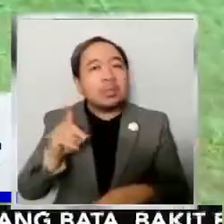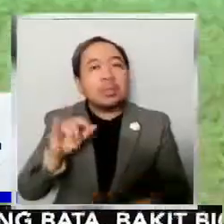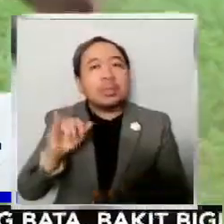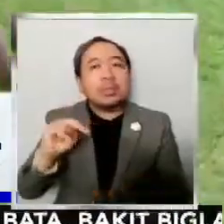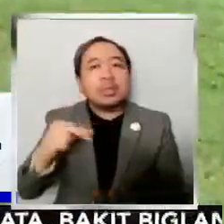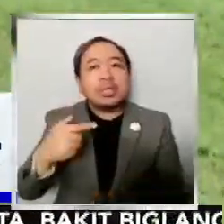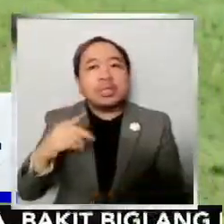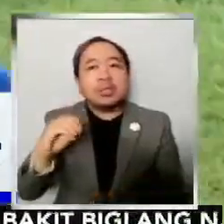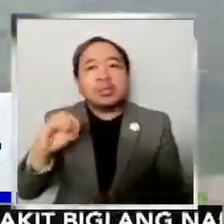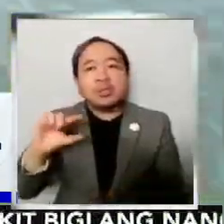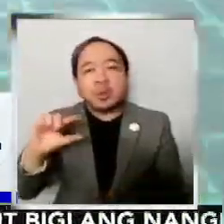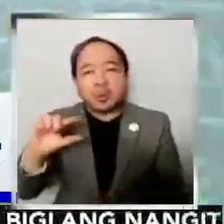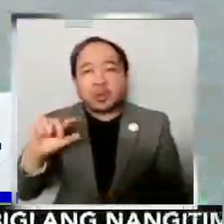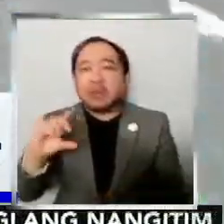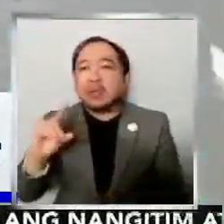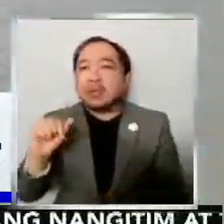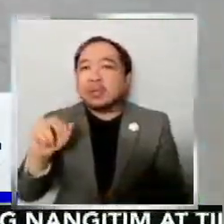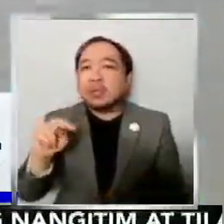Earth.